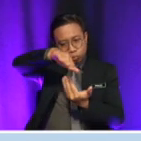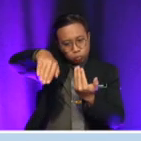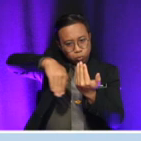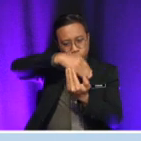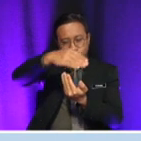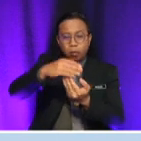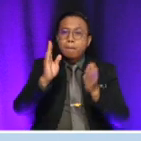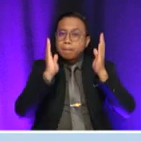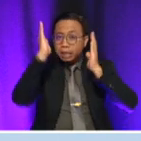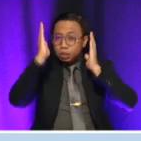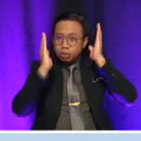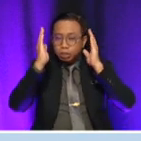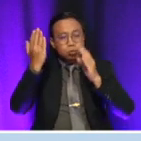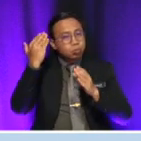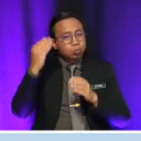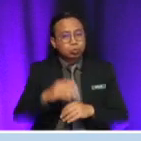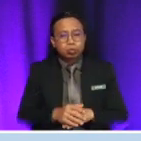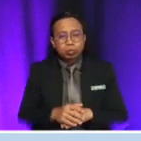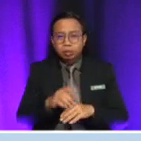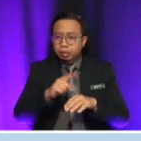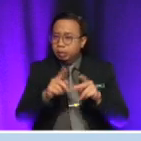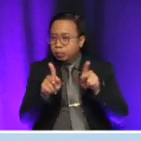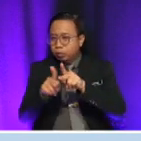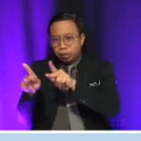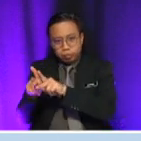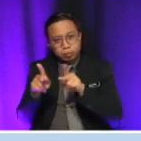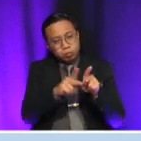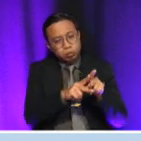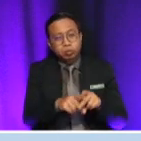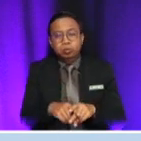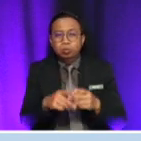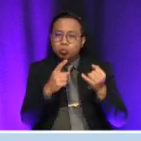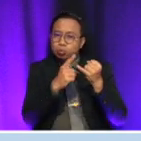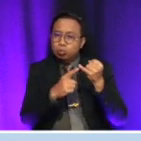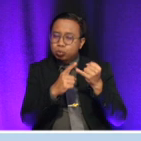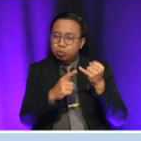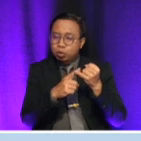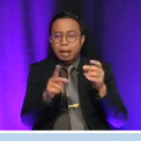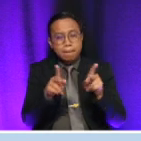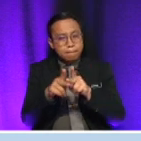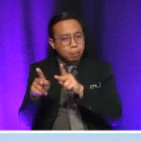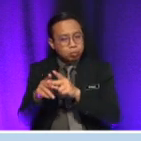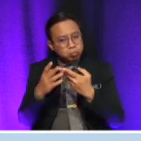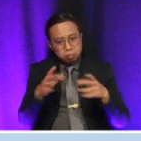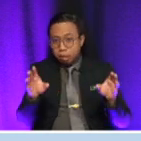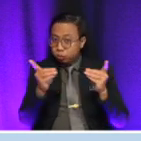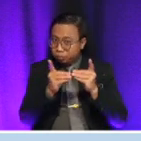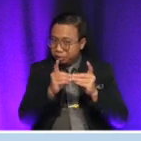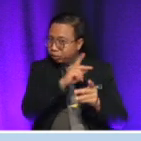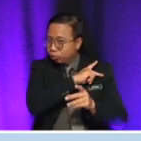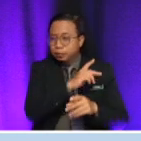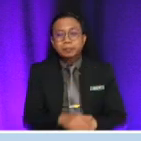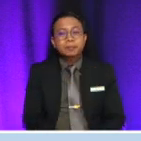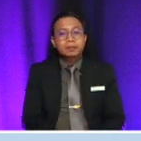Oke terutama sekali di penduduk-penduduk kampung di ujung-ujung kampung yang tak pernah jumpa dengan pemimpin kita